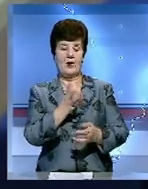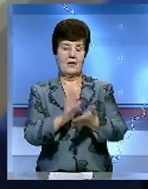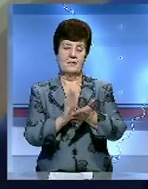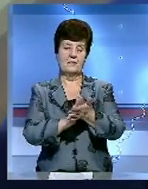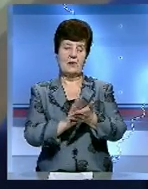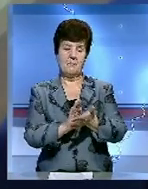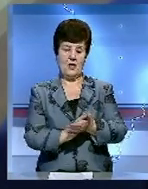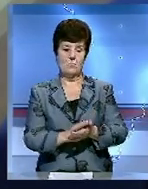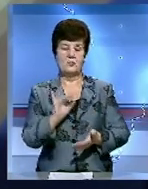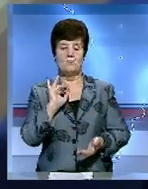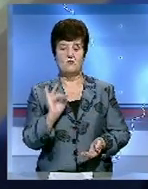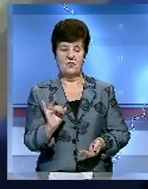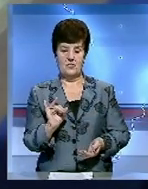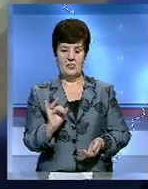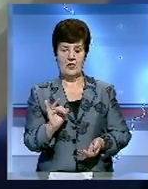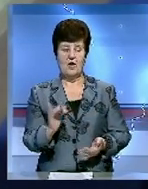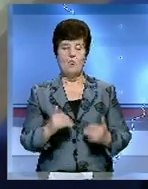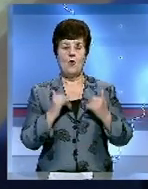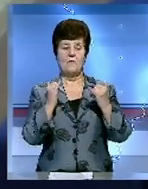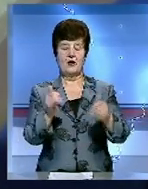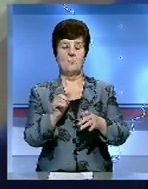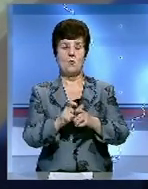și vă oferim cuvânt.